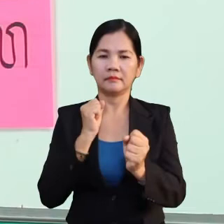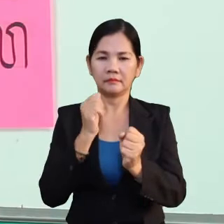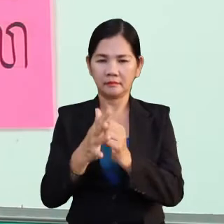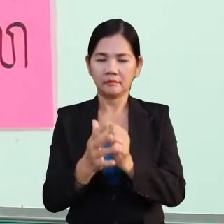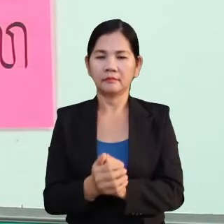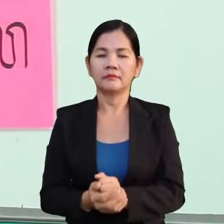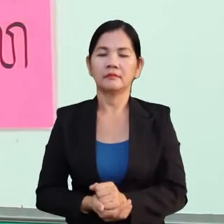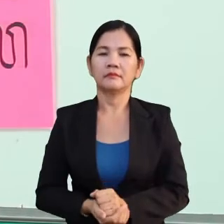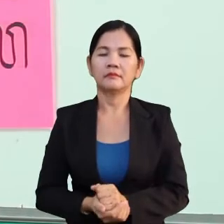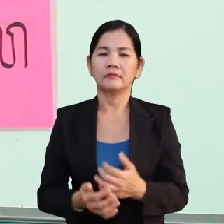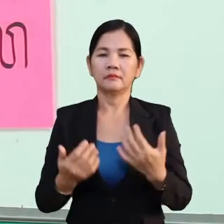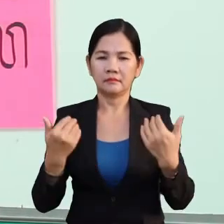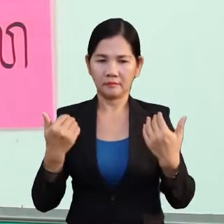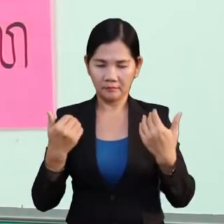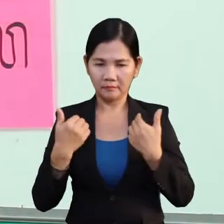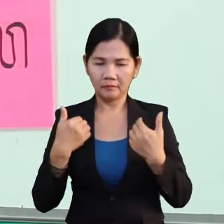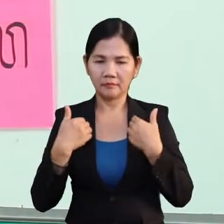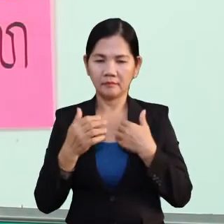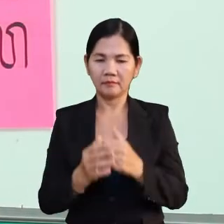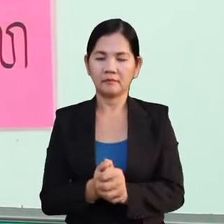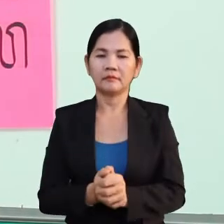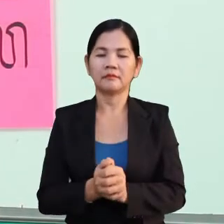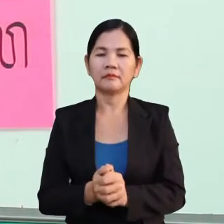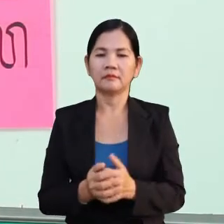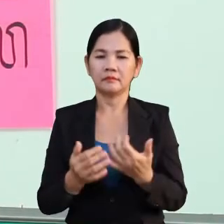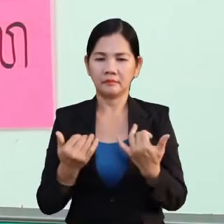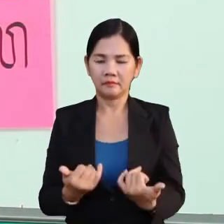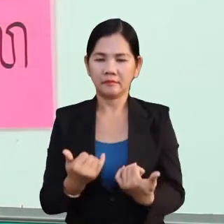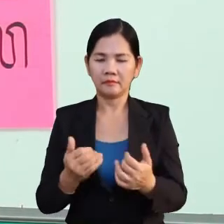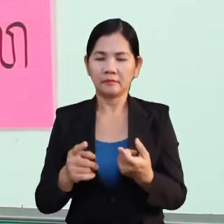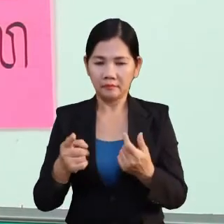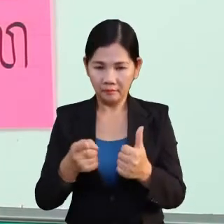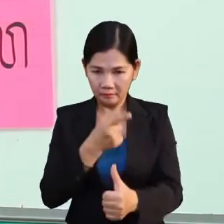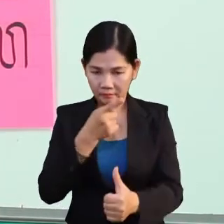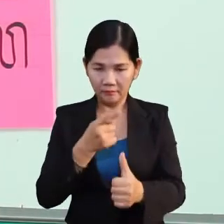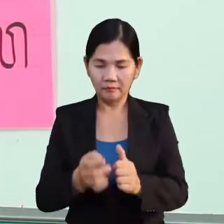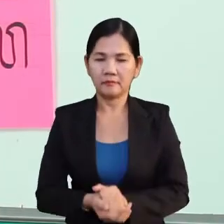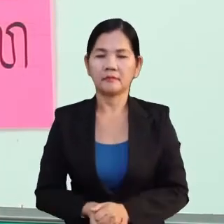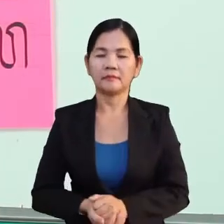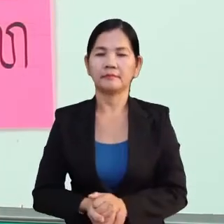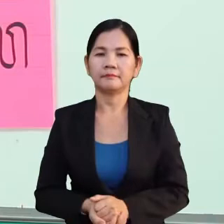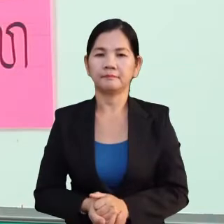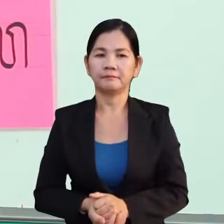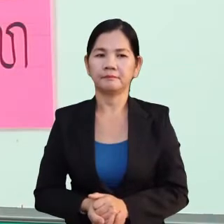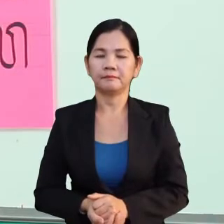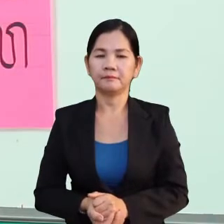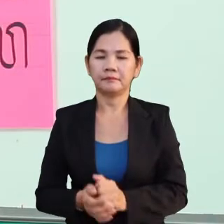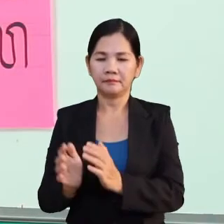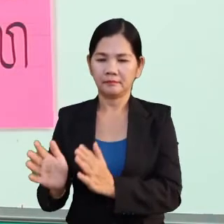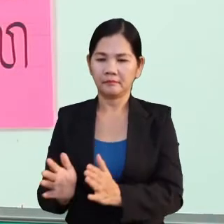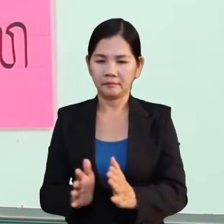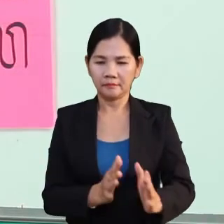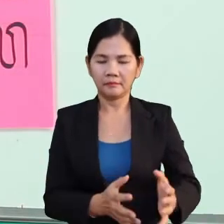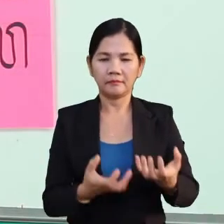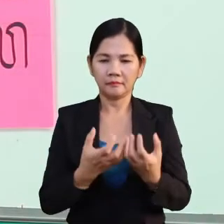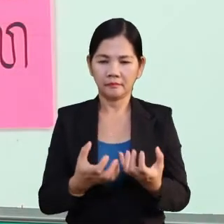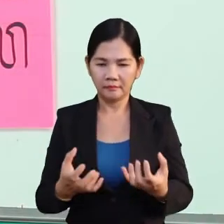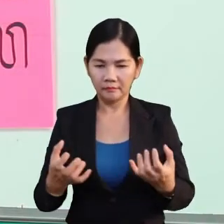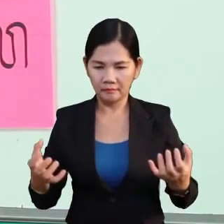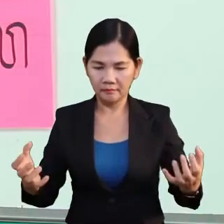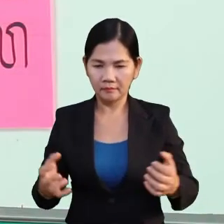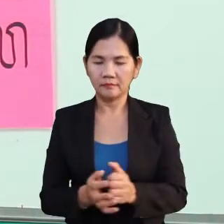និត្យមើលតើរូបភាពមួយណាយើងត្រូវដាក់មុនចាអញ្ចឹងចាអញ្ចឹងគឺរៀបចំសម្ភារៈនេះកូនខ្លះអាចរៀ